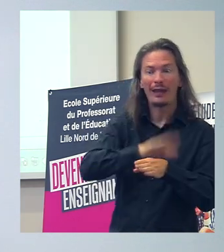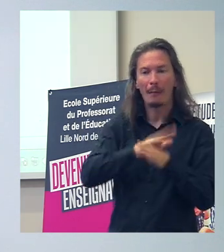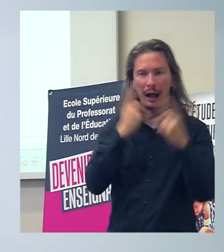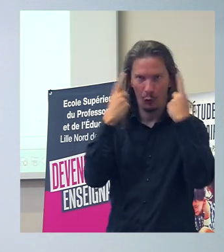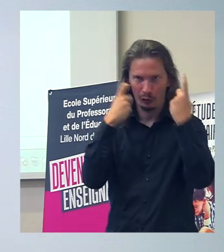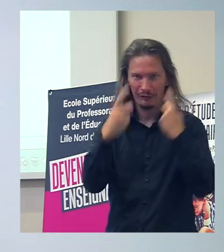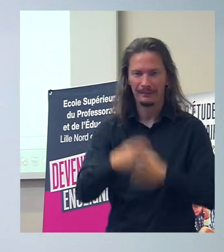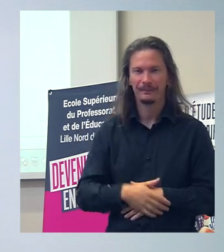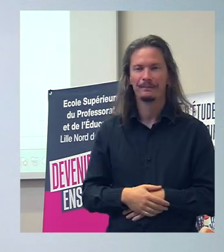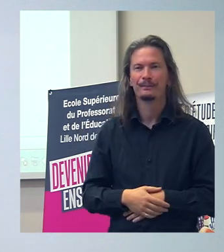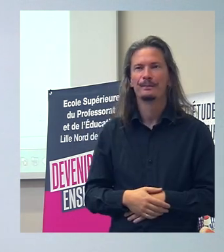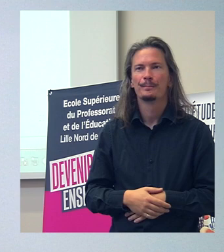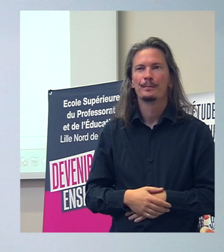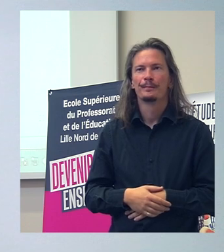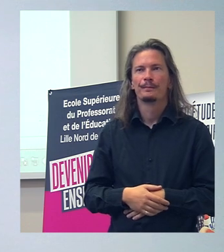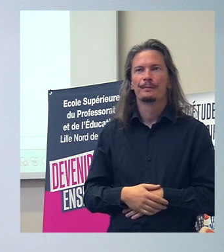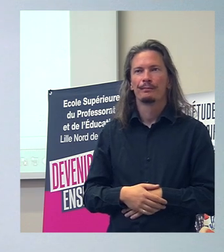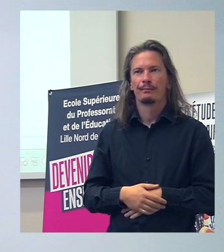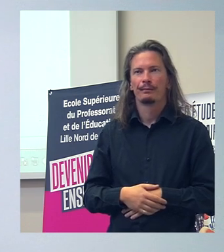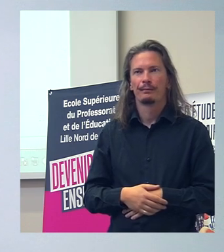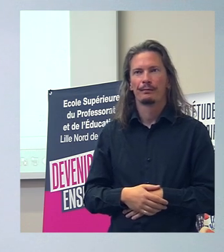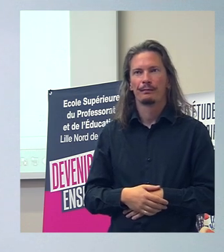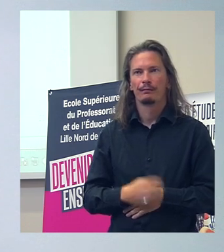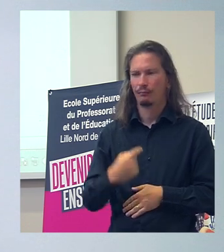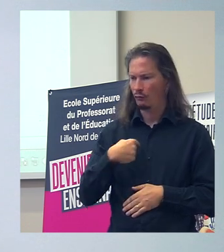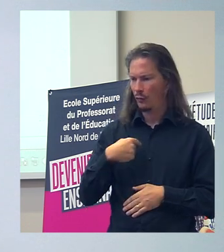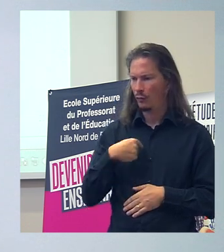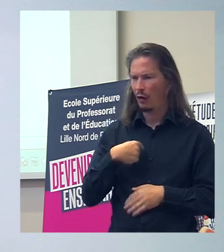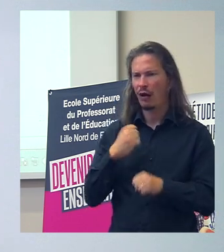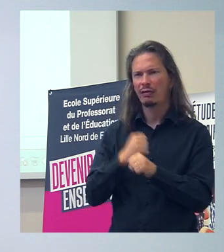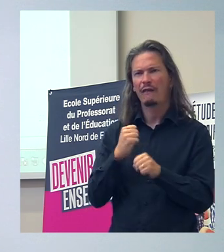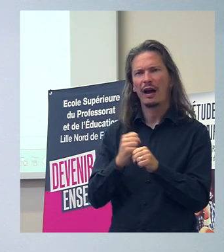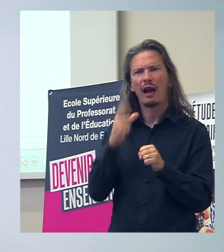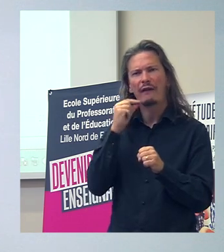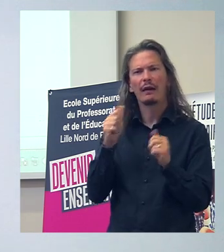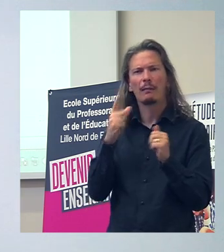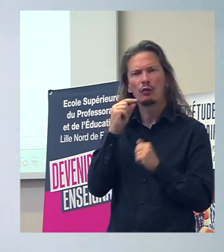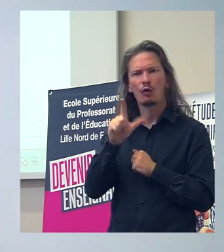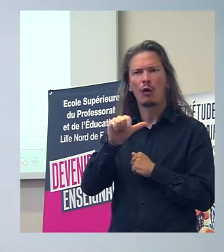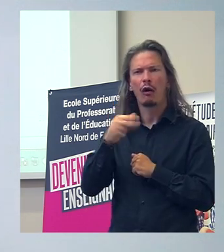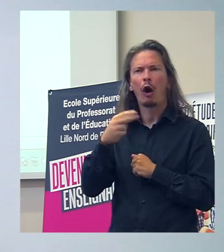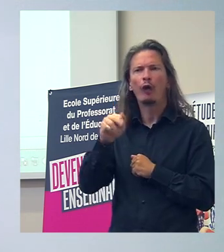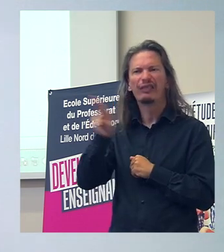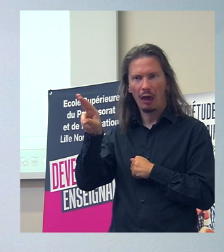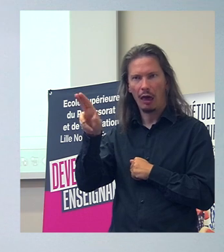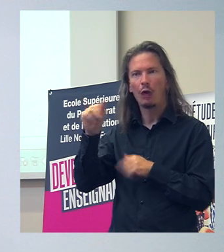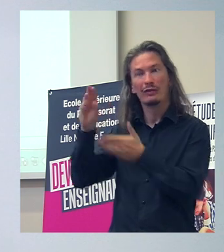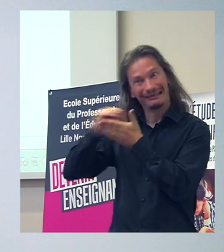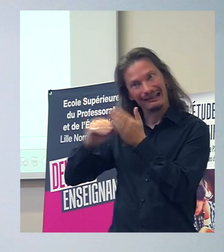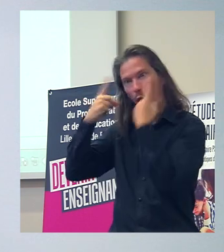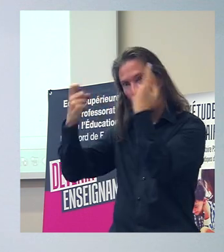contes ». Et j'ai vraiment travaillé avec Yann Lantier qui a rédigé les contes parce que je